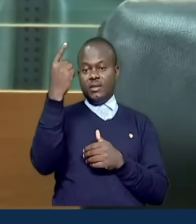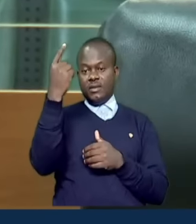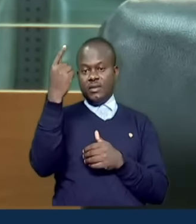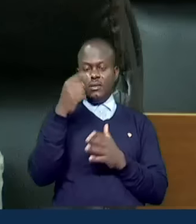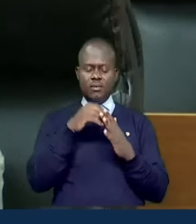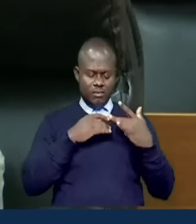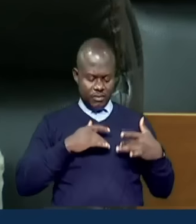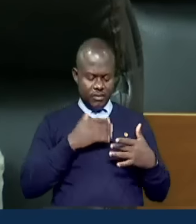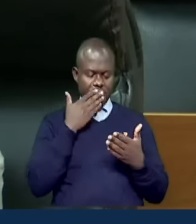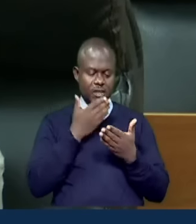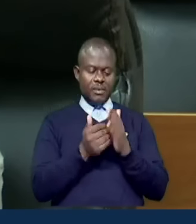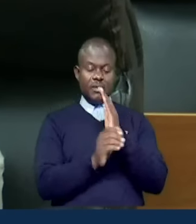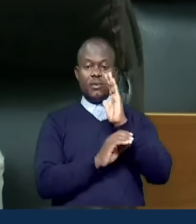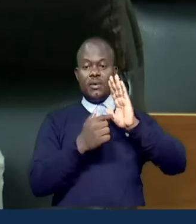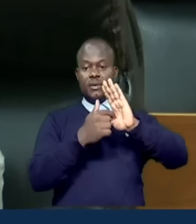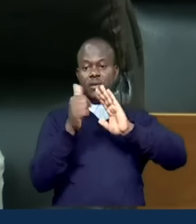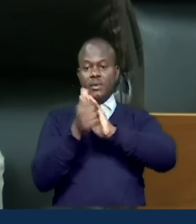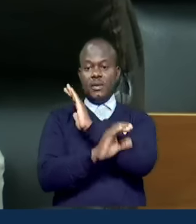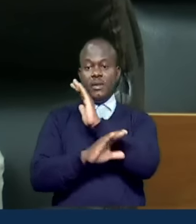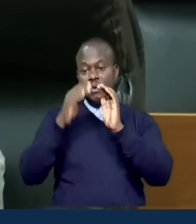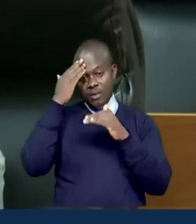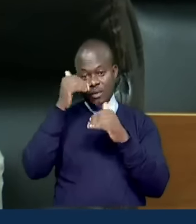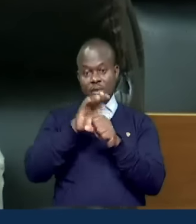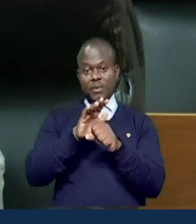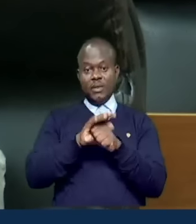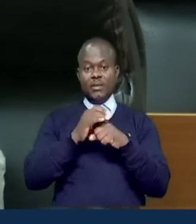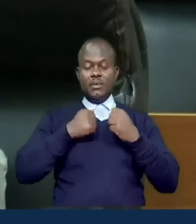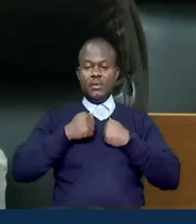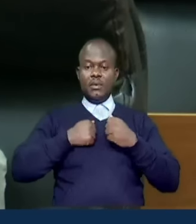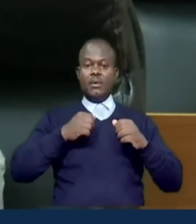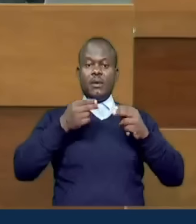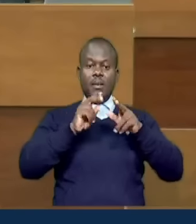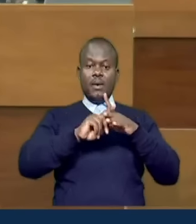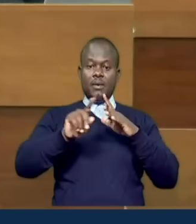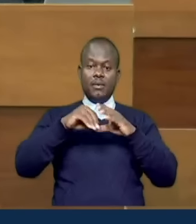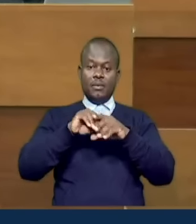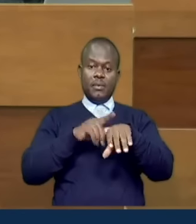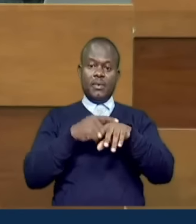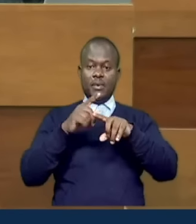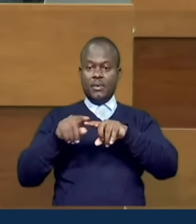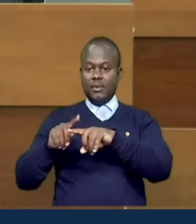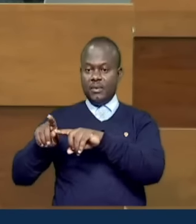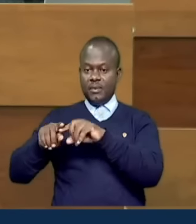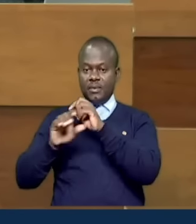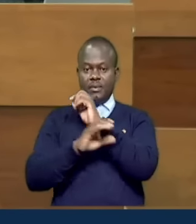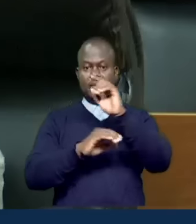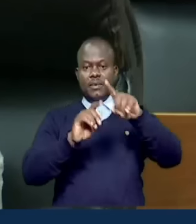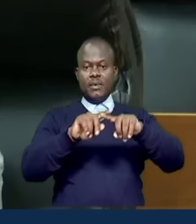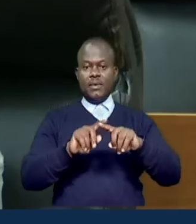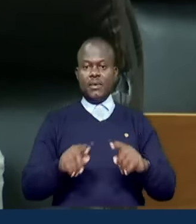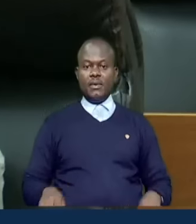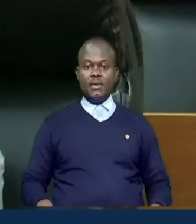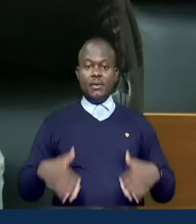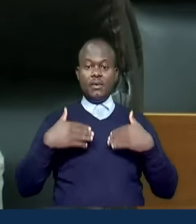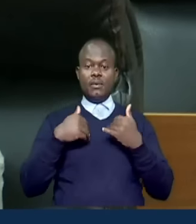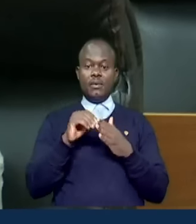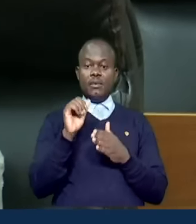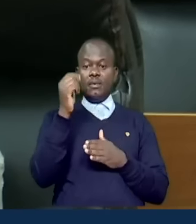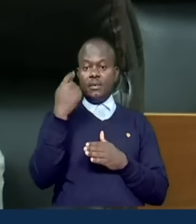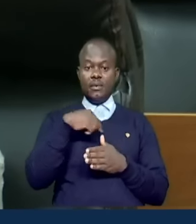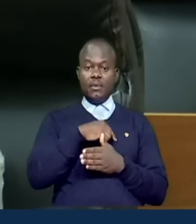igihugu cyagaragaje amahanga cyane ko benshi mu banyarwanda babaye impunzi mu bihe bitandukanye no mu bihugu binyuranye ubuzima ni bwo bwa mbere ngiye